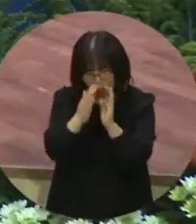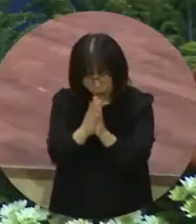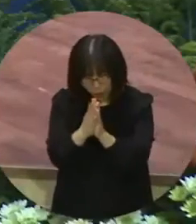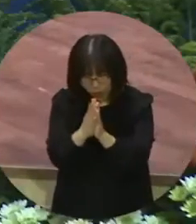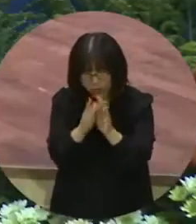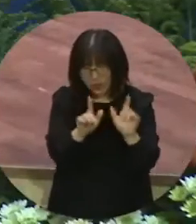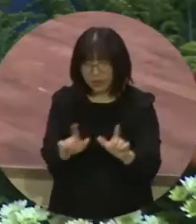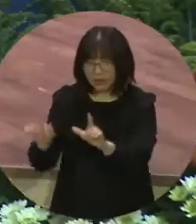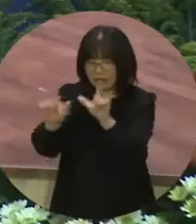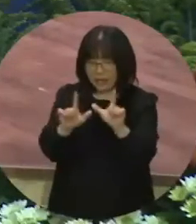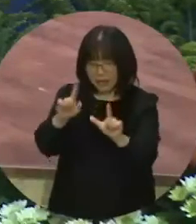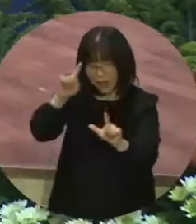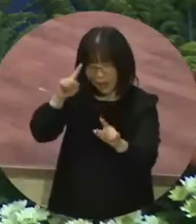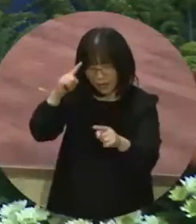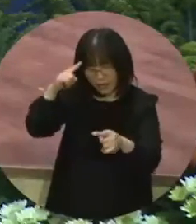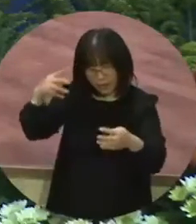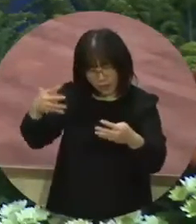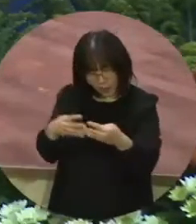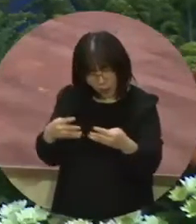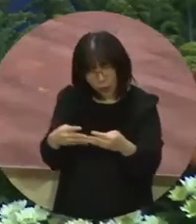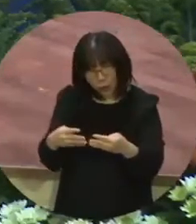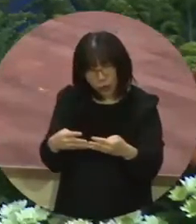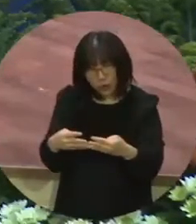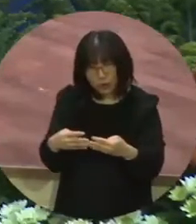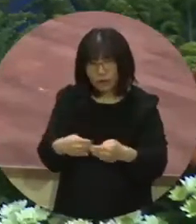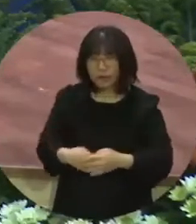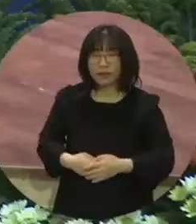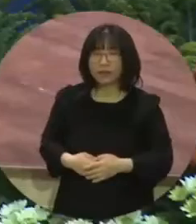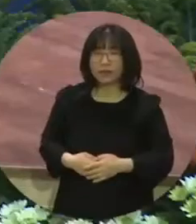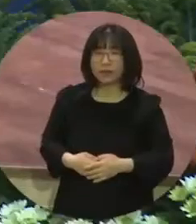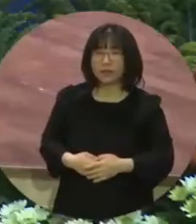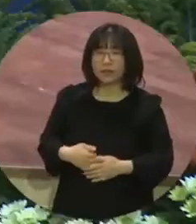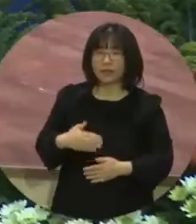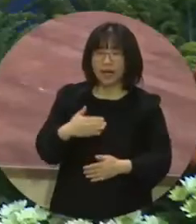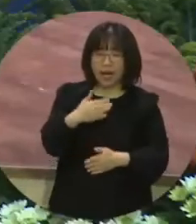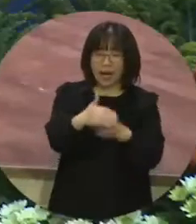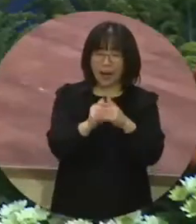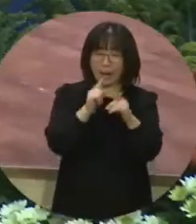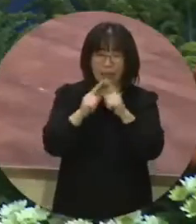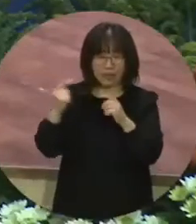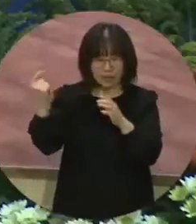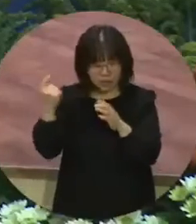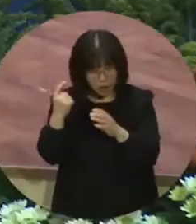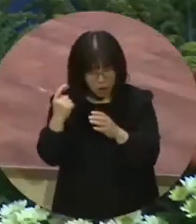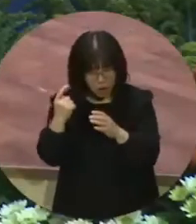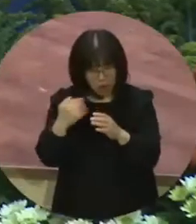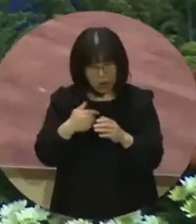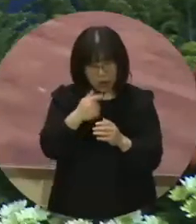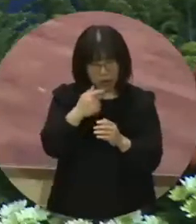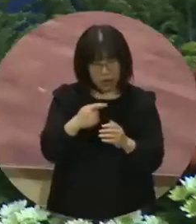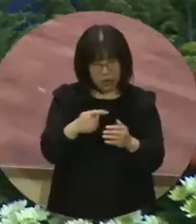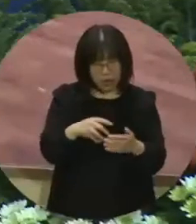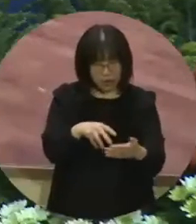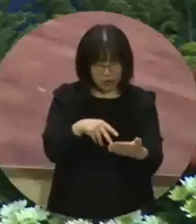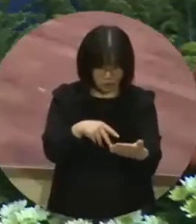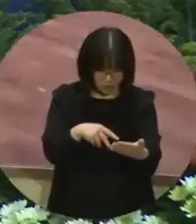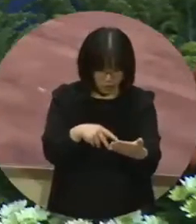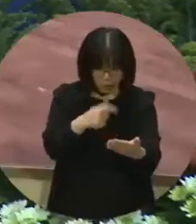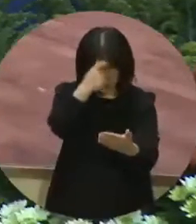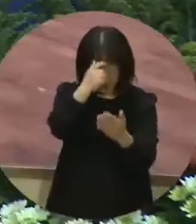속에 적용하는 것. 내가 말씀을 들었으면 그걸 내가 기도하면서 내 삶